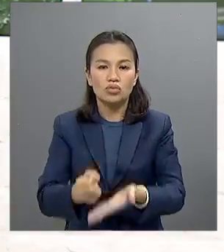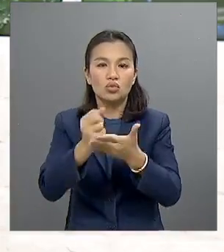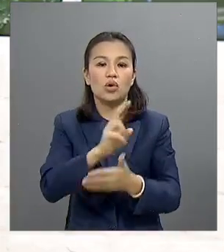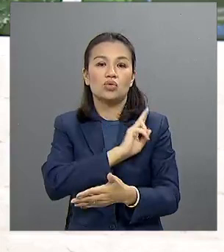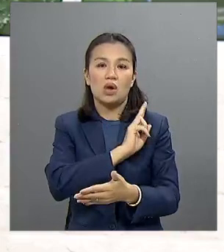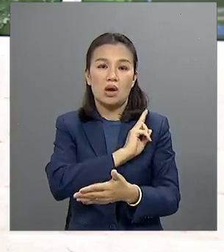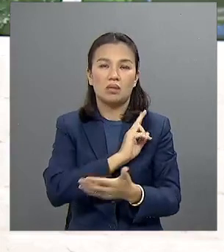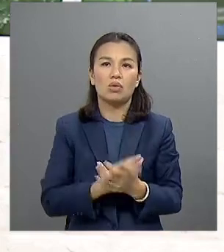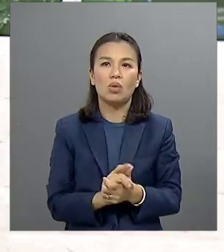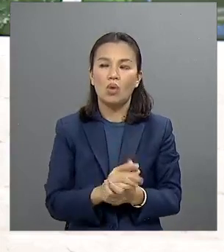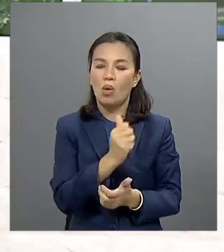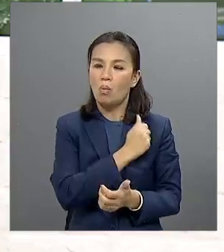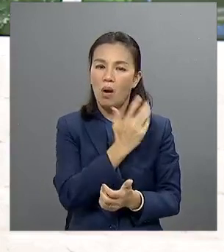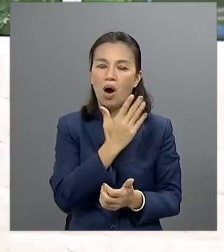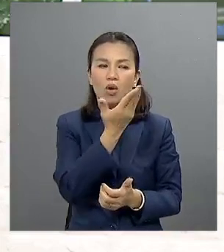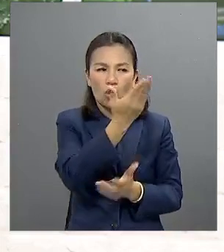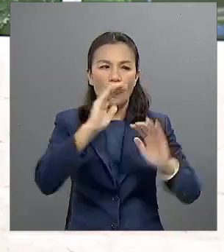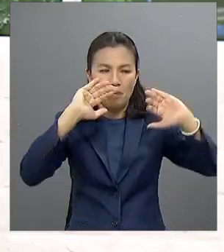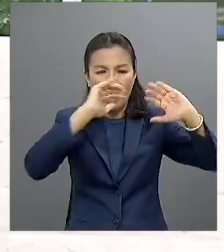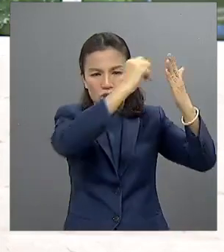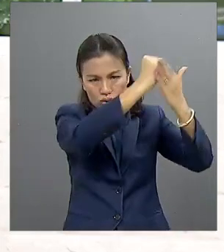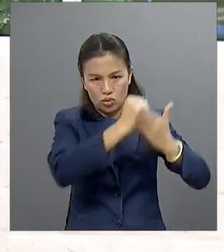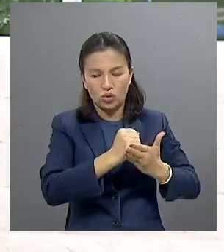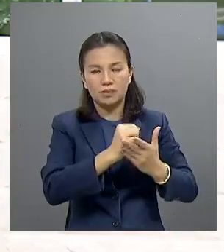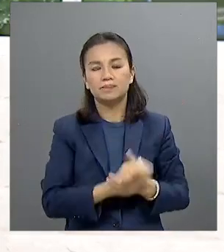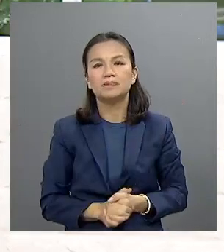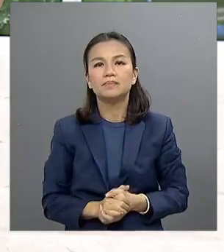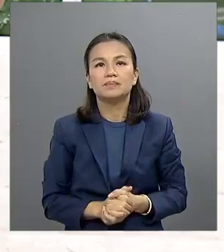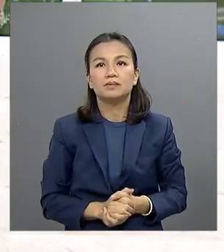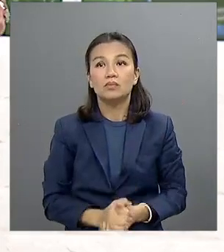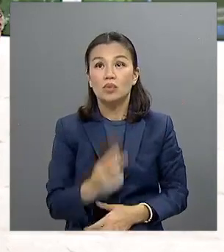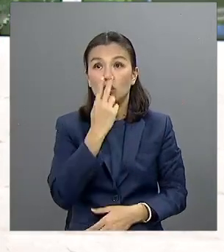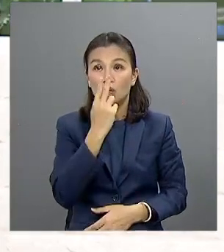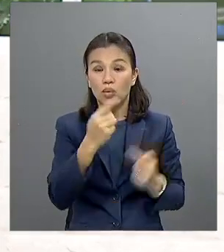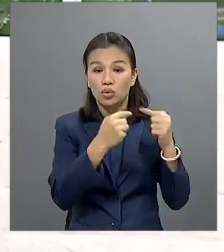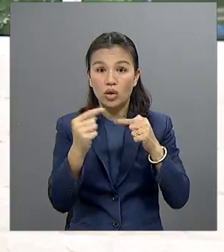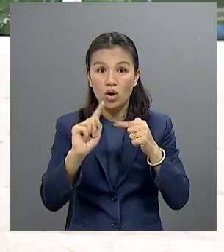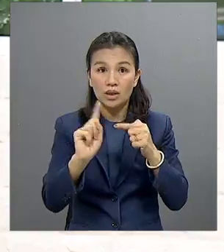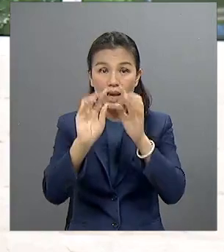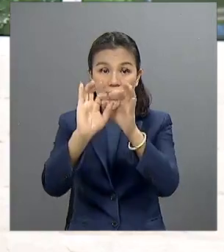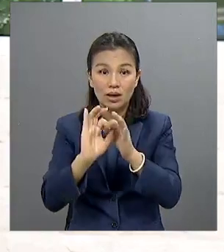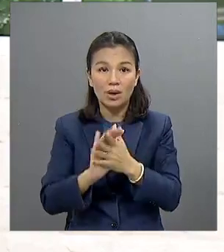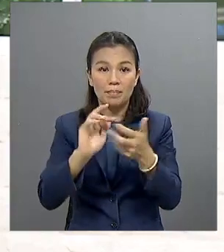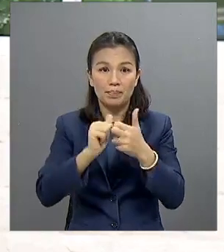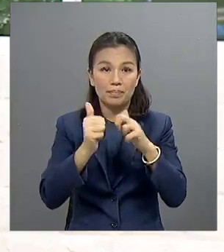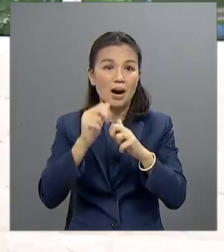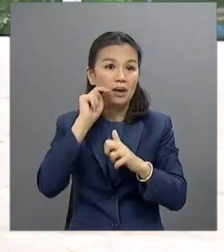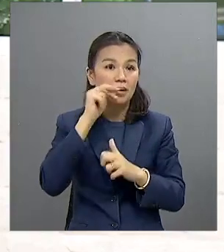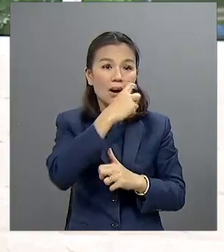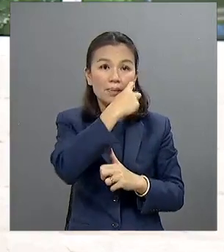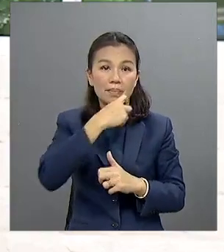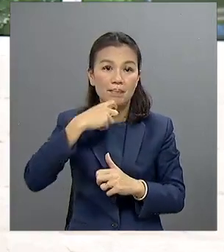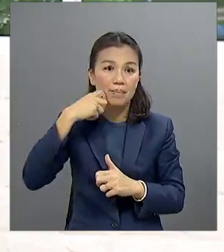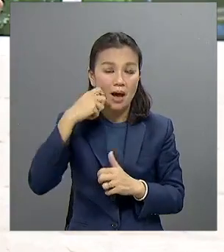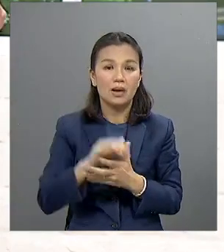นี่ก็ต้องให้หน่วยงานที่เกี่ยวข้องกันละค่ะเอาป้ายต่อไปคุณผู้ชมคะมาดูเรื่องของภัยแล้งคือประเทศไทยเราเนี่ยจะประสบปัญหา